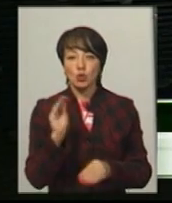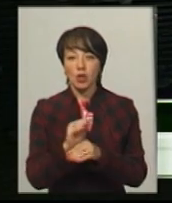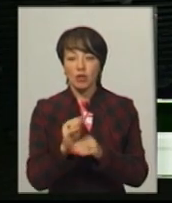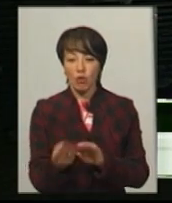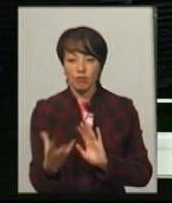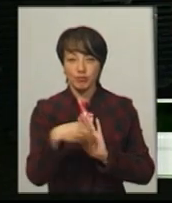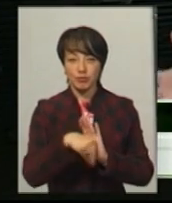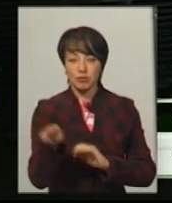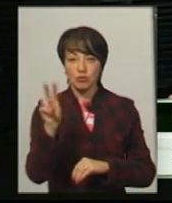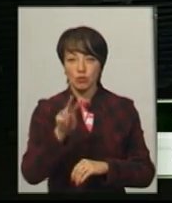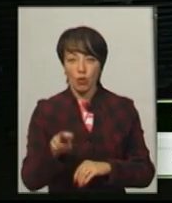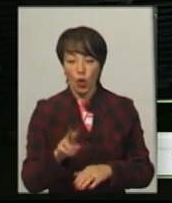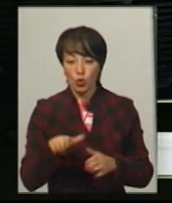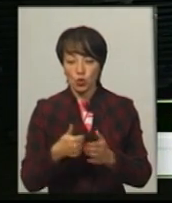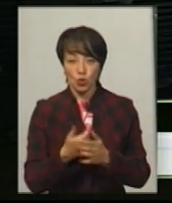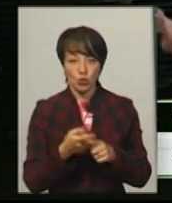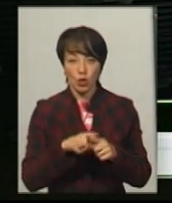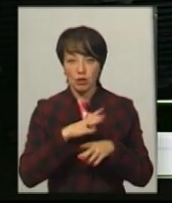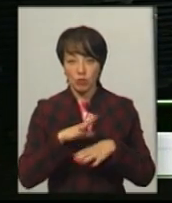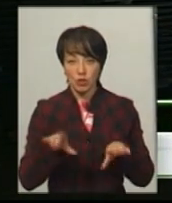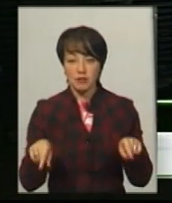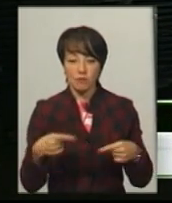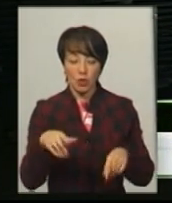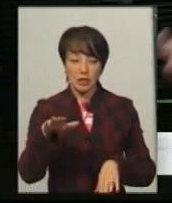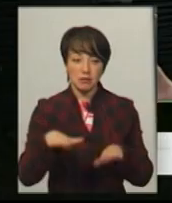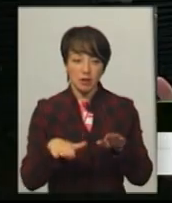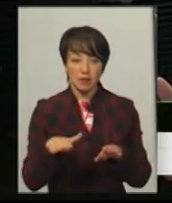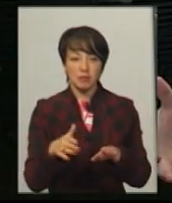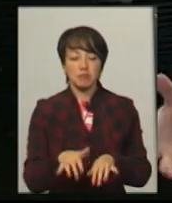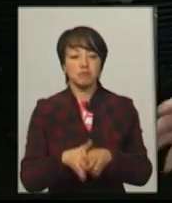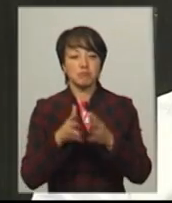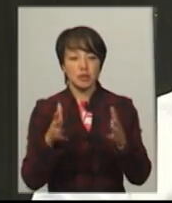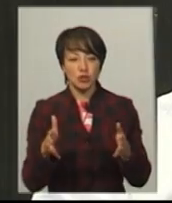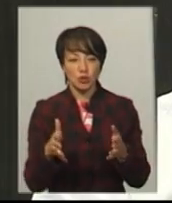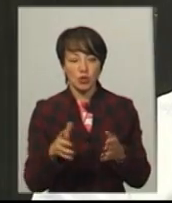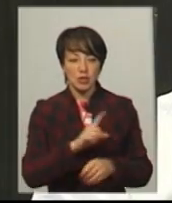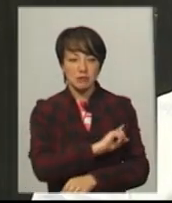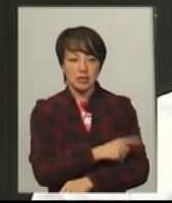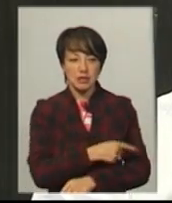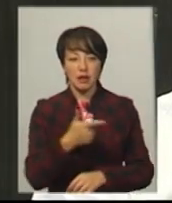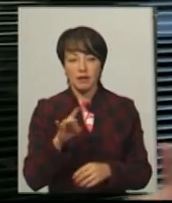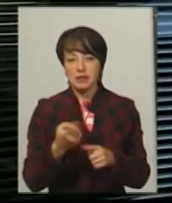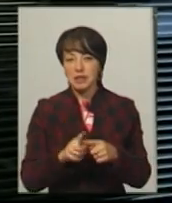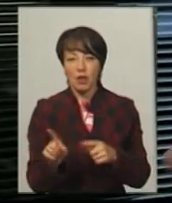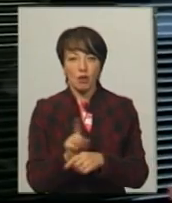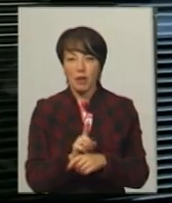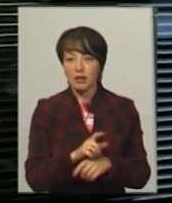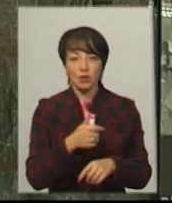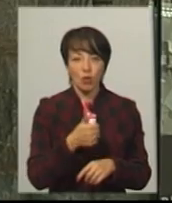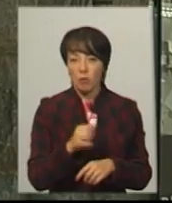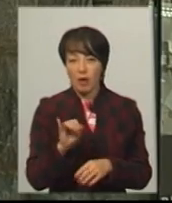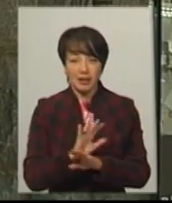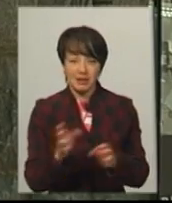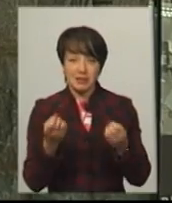валютний ринок, яких до цього не було, і створює дисбаланс, що призводить до більшого укріплення гривні. І це нормально. Це не добре і погано, це